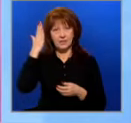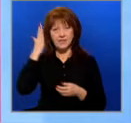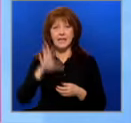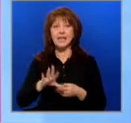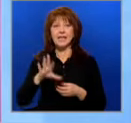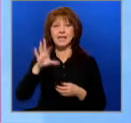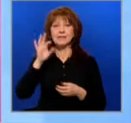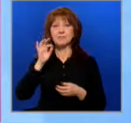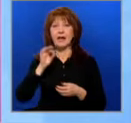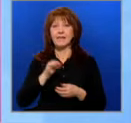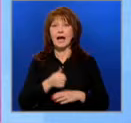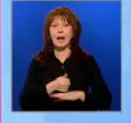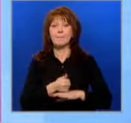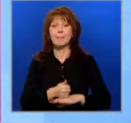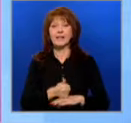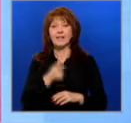морската столица Благомир Коцев.